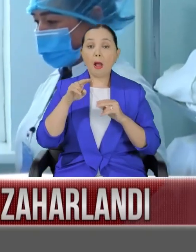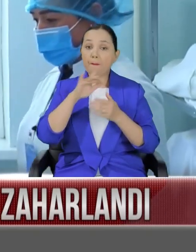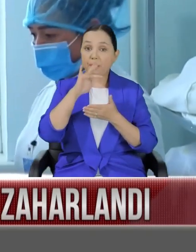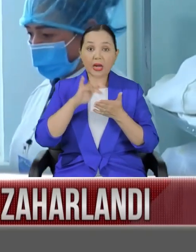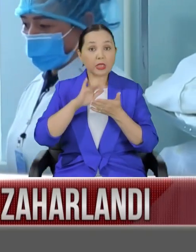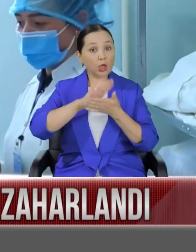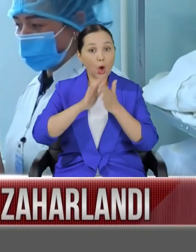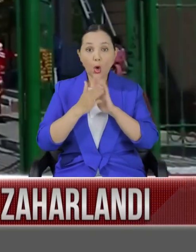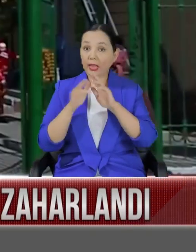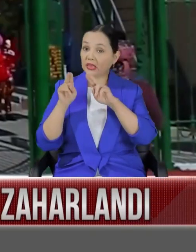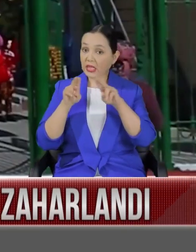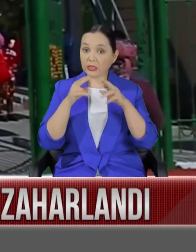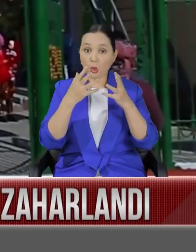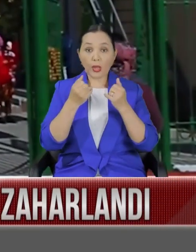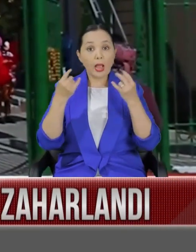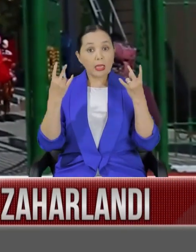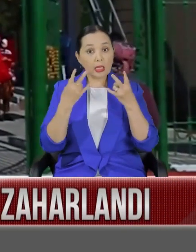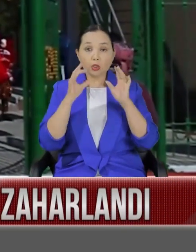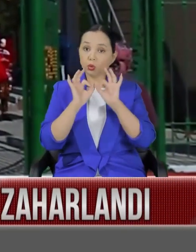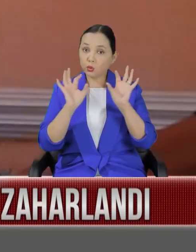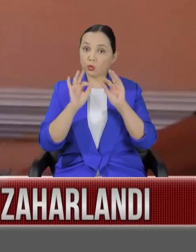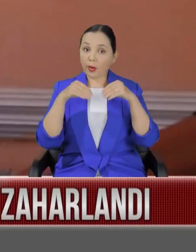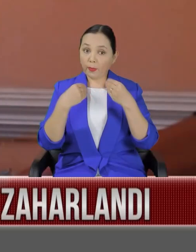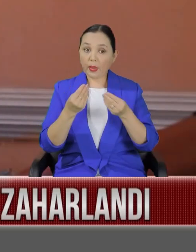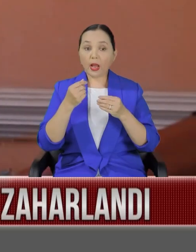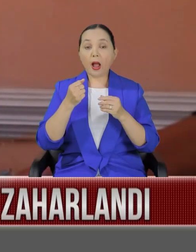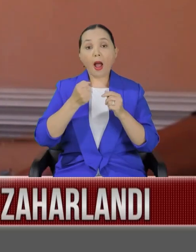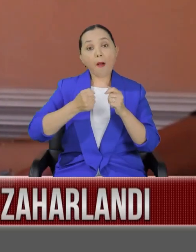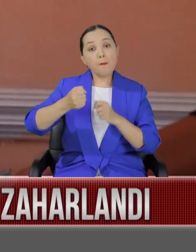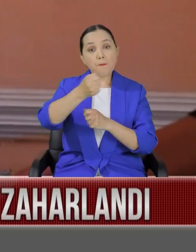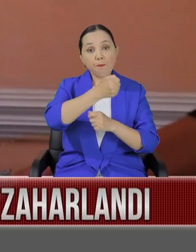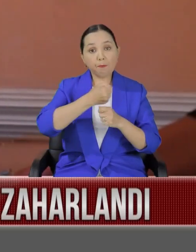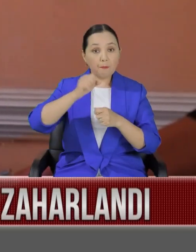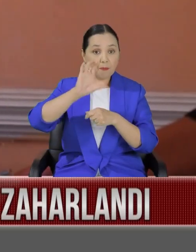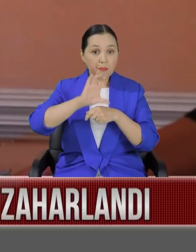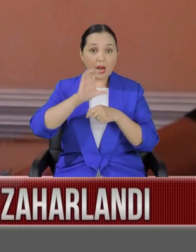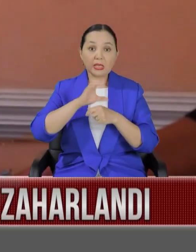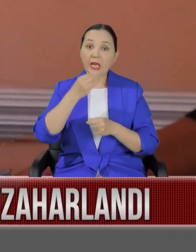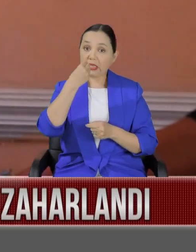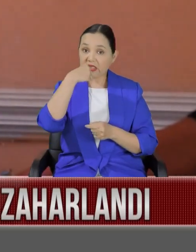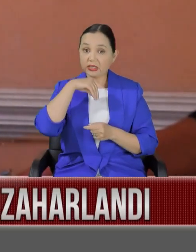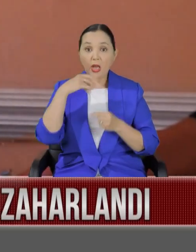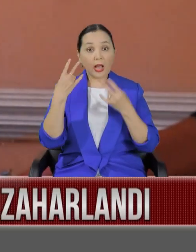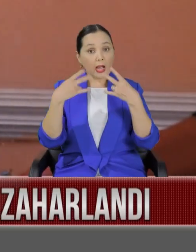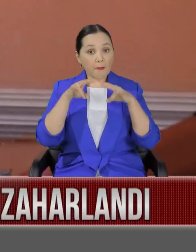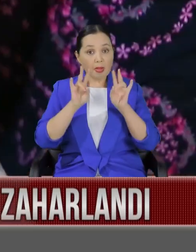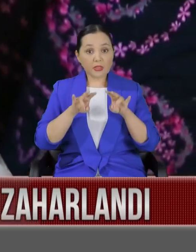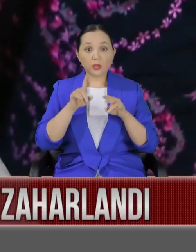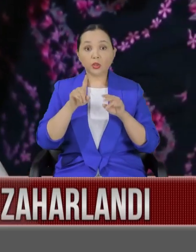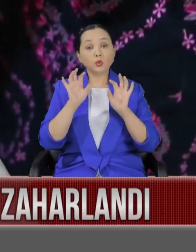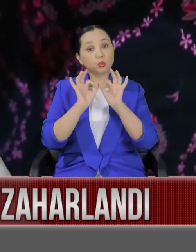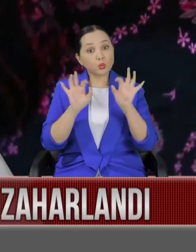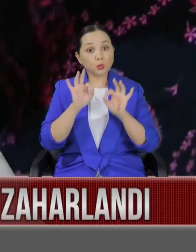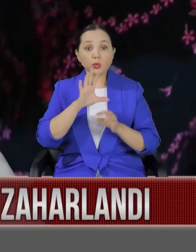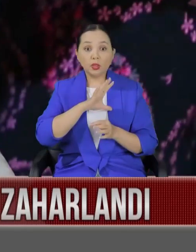markazi holatni nazoratga olib, aholiga kerakli tushunchalarni beryapti. Konserva bankalardan iste'mol qilmasligini